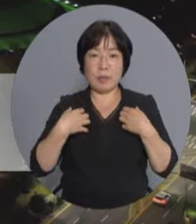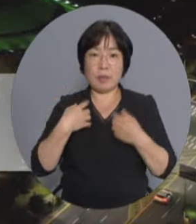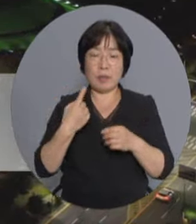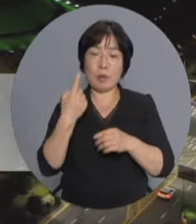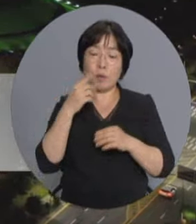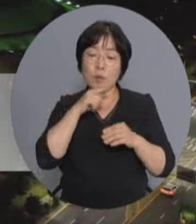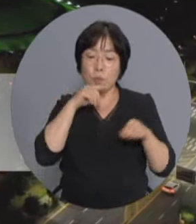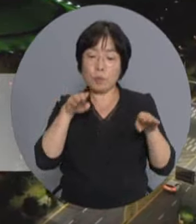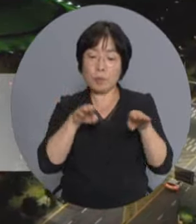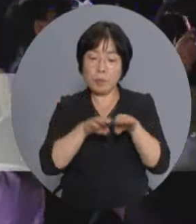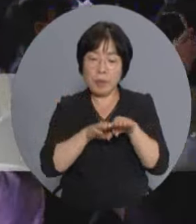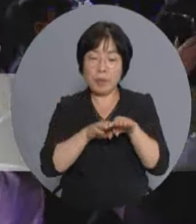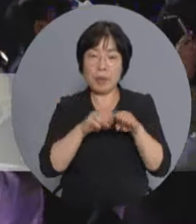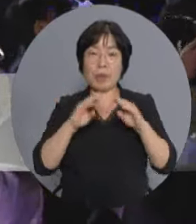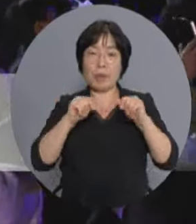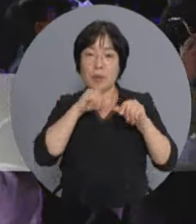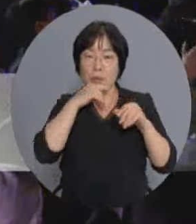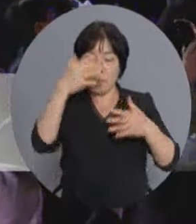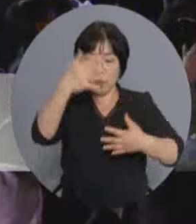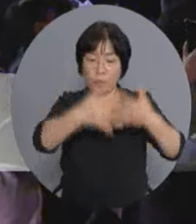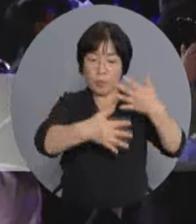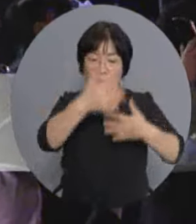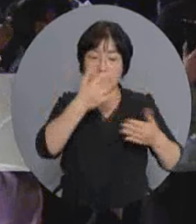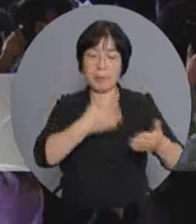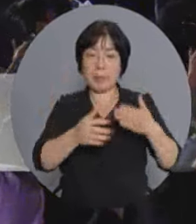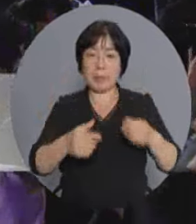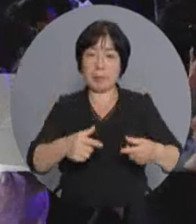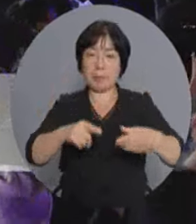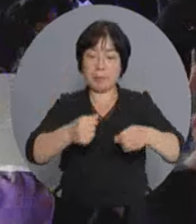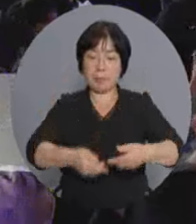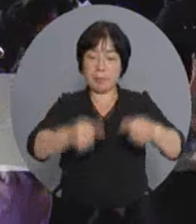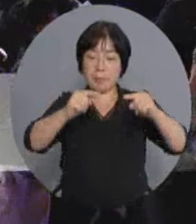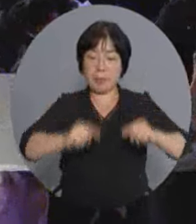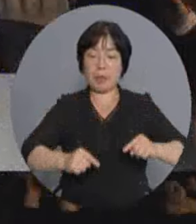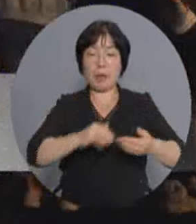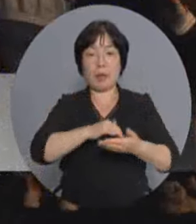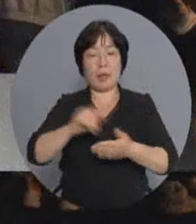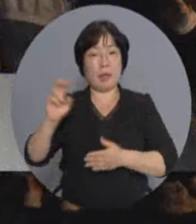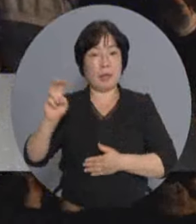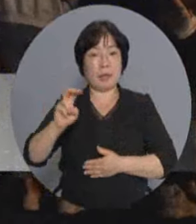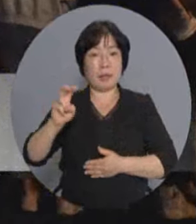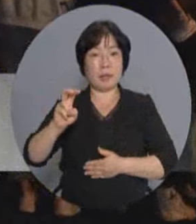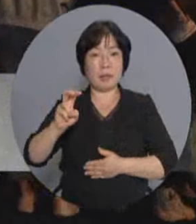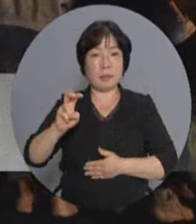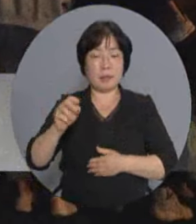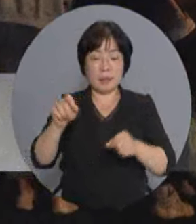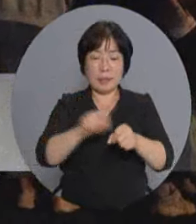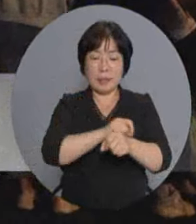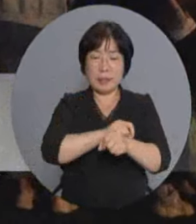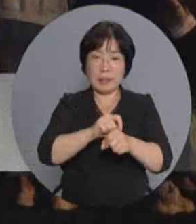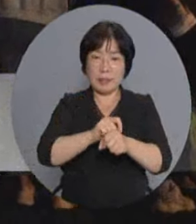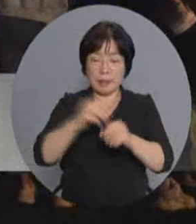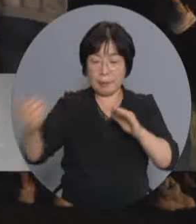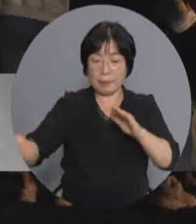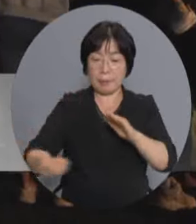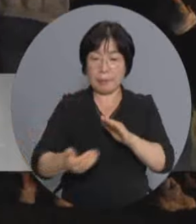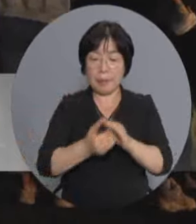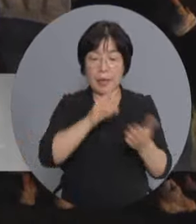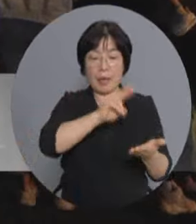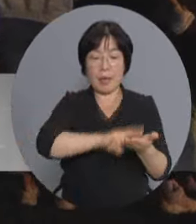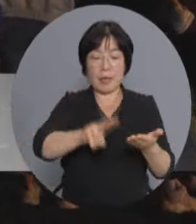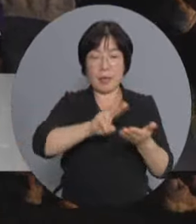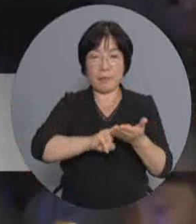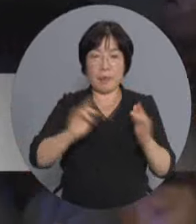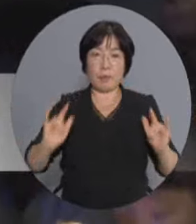동안 진행된 작품 상영과 각종 체험 행사에 약 20만 명이 참여했고, 특히 행사의 대미를 장식한